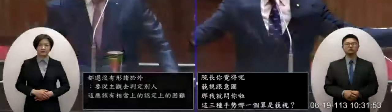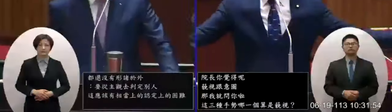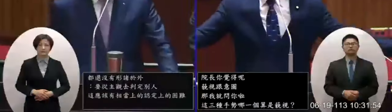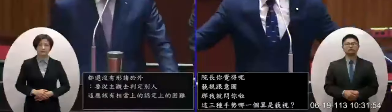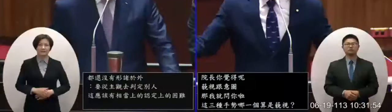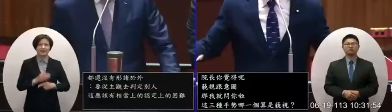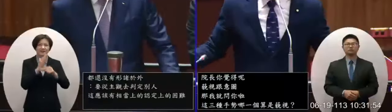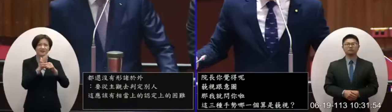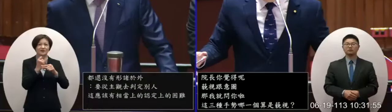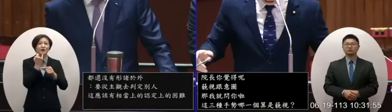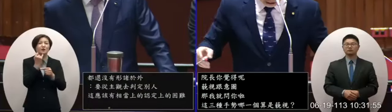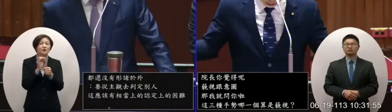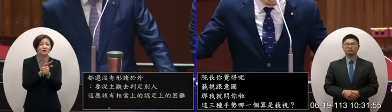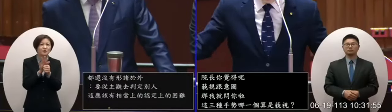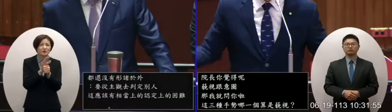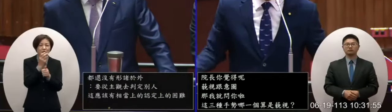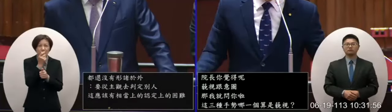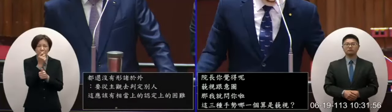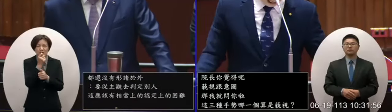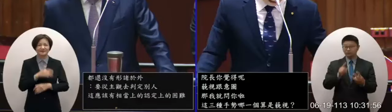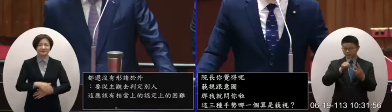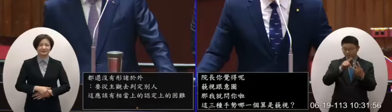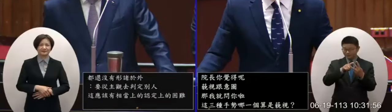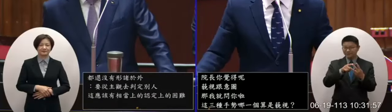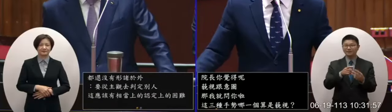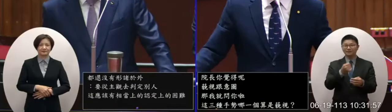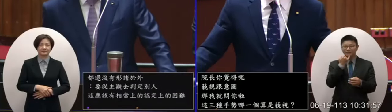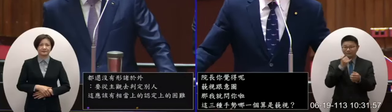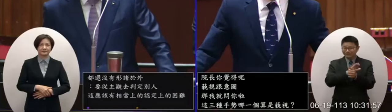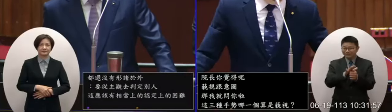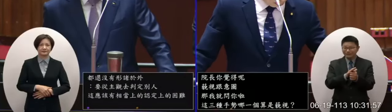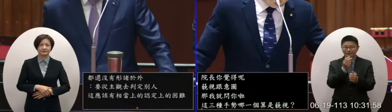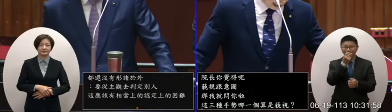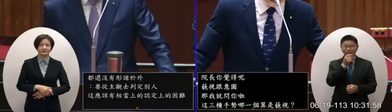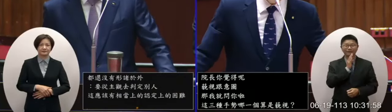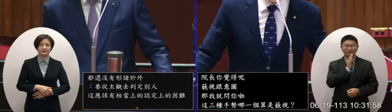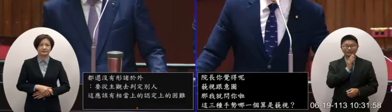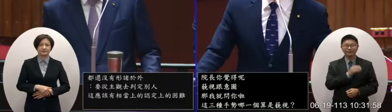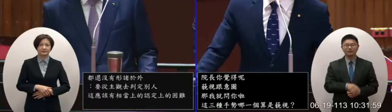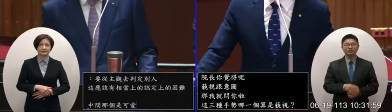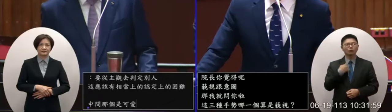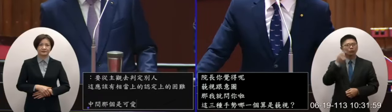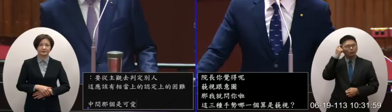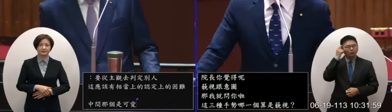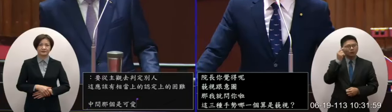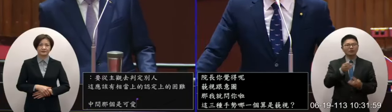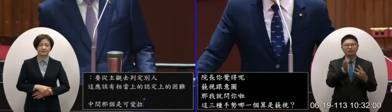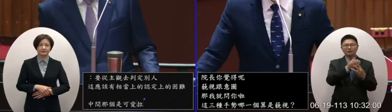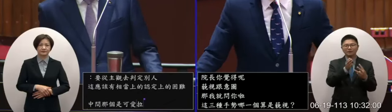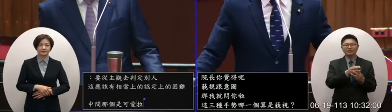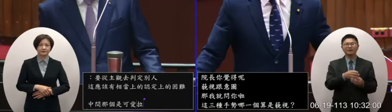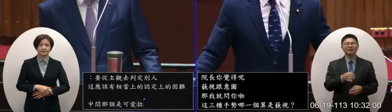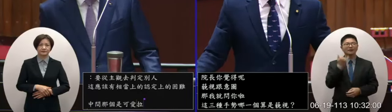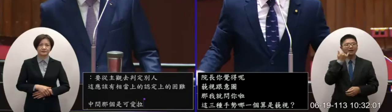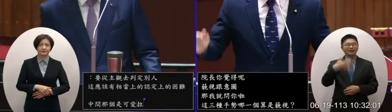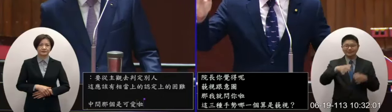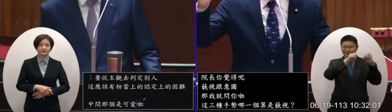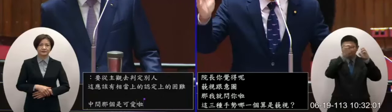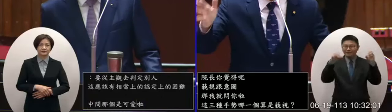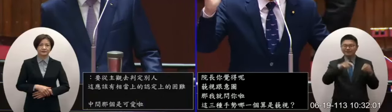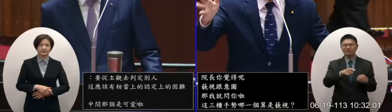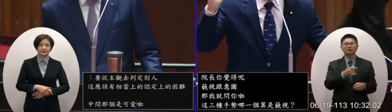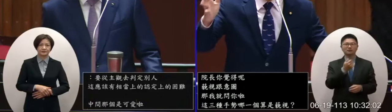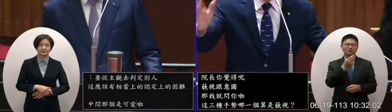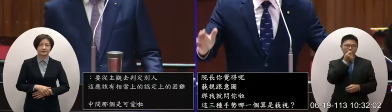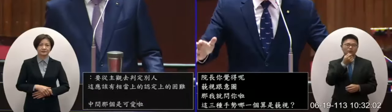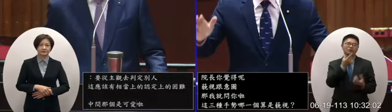中间那个是可爱、 哦，您只能说中间是可爱，但是我也觉得派大星蛮可爱的。但是我就要说的说，